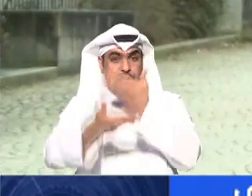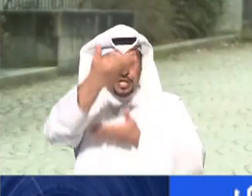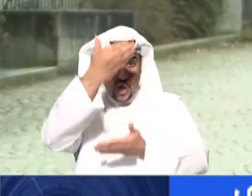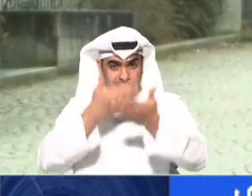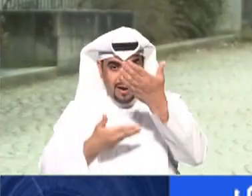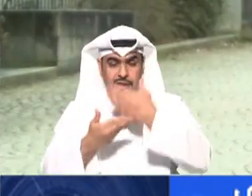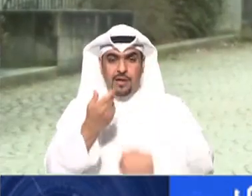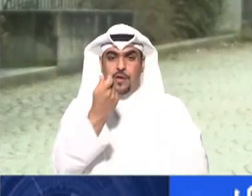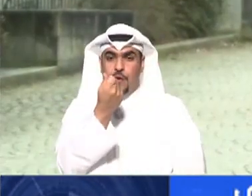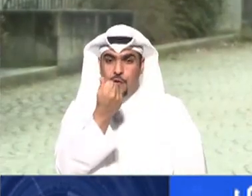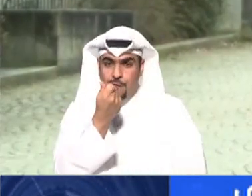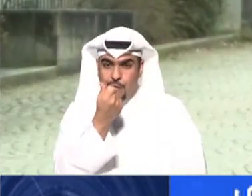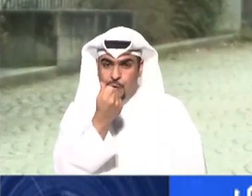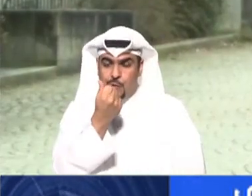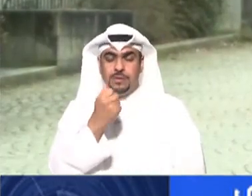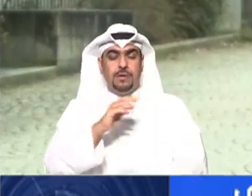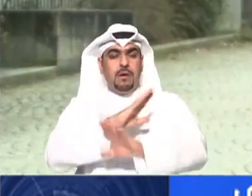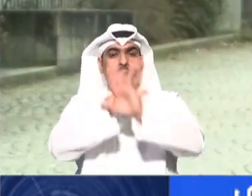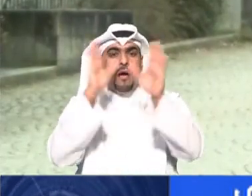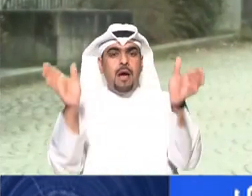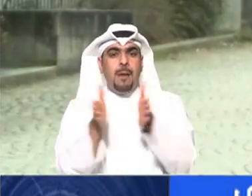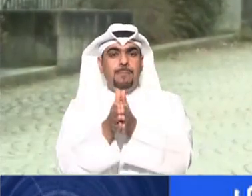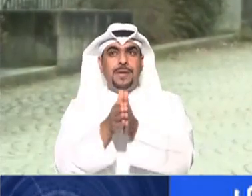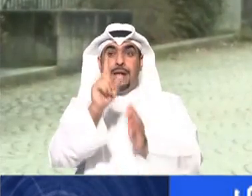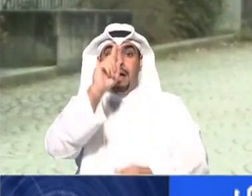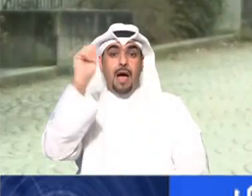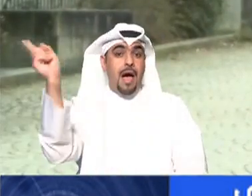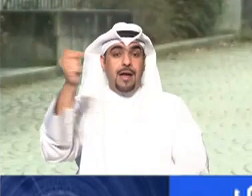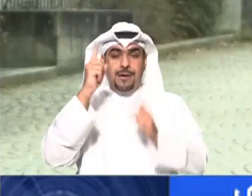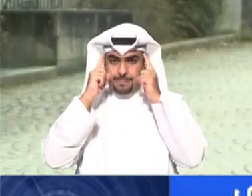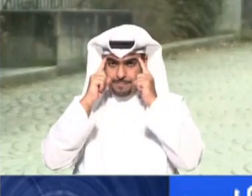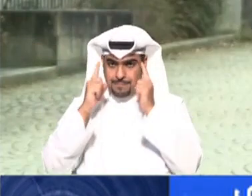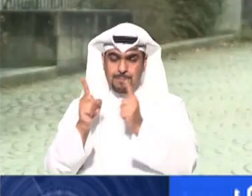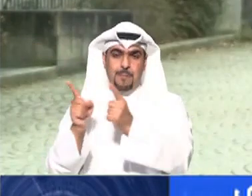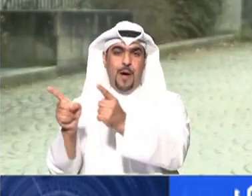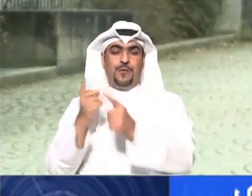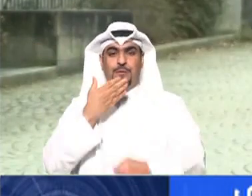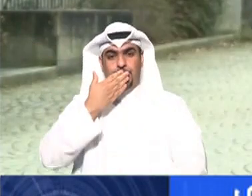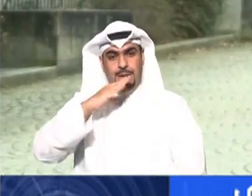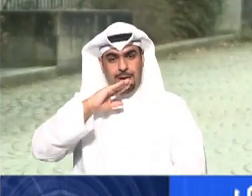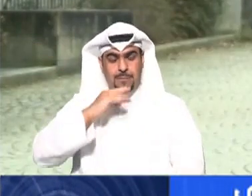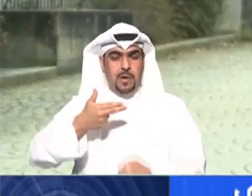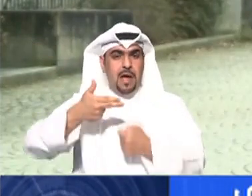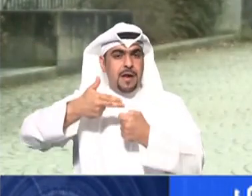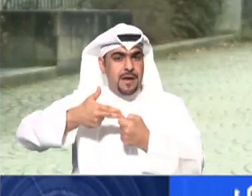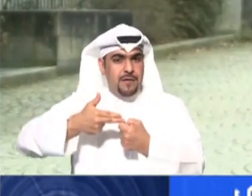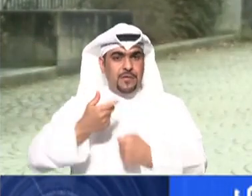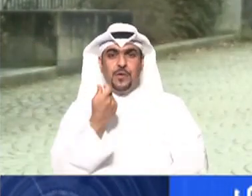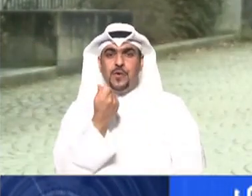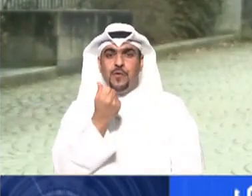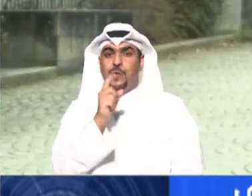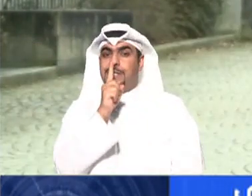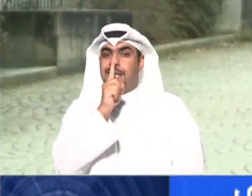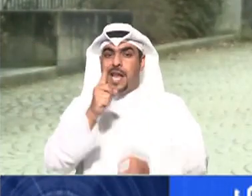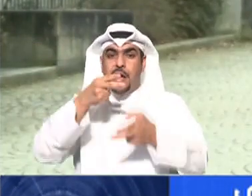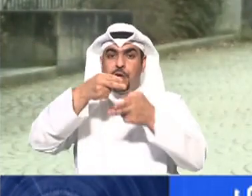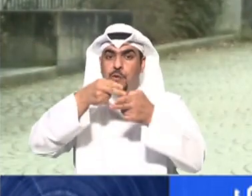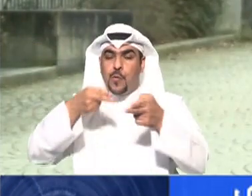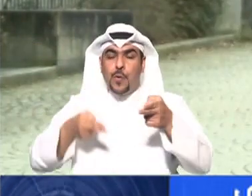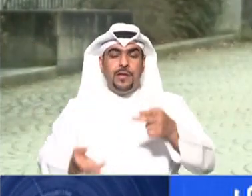الإضافي هذا إضافة كبيرة لتواجد دولة الكويت العالمي في الأسواق العالمية،